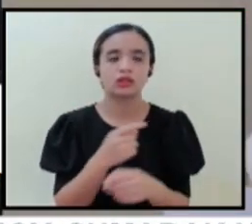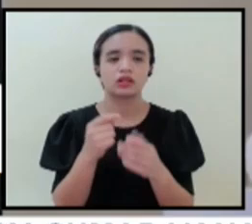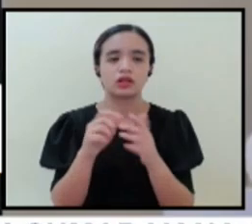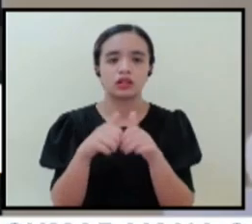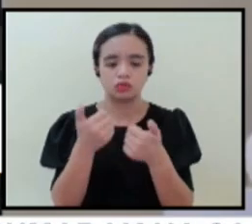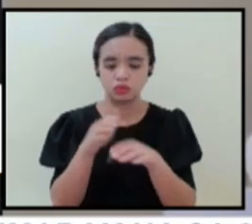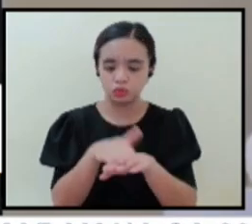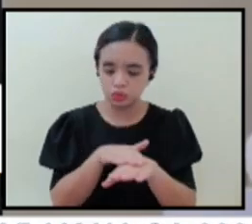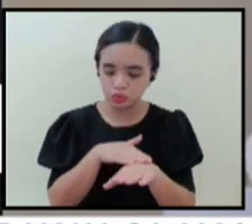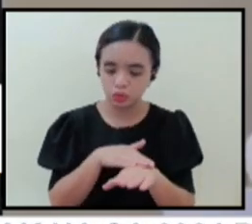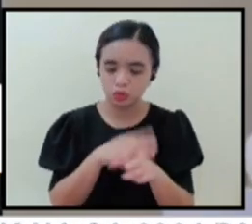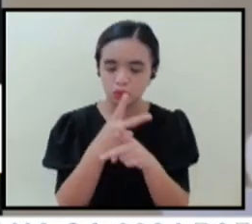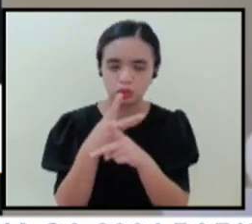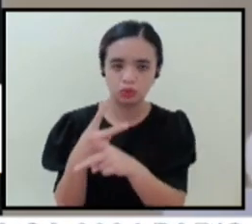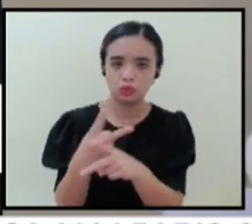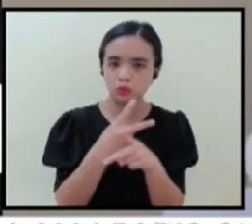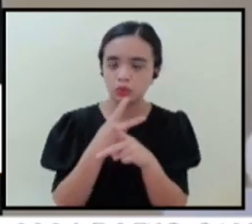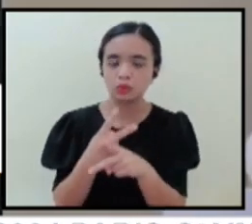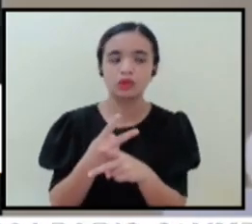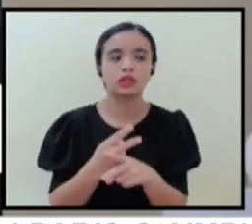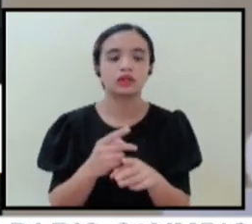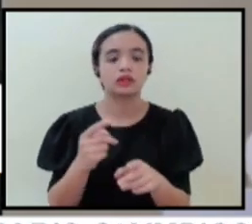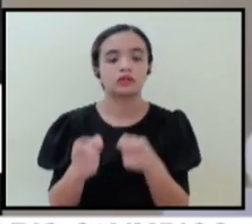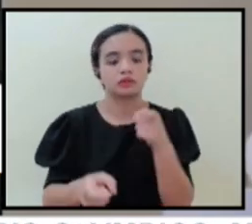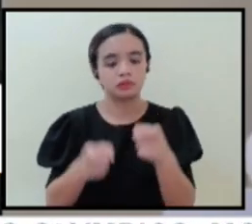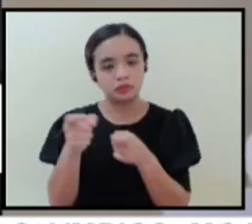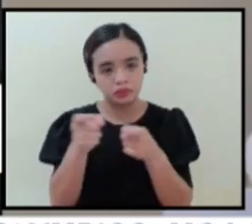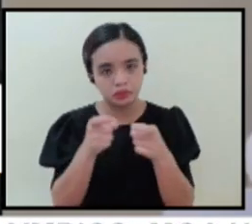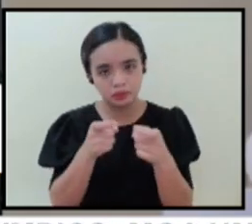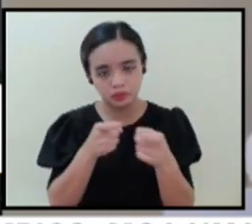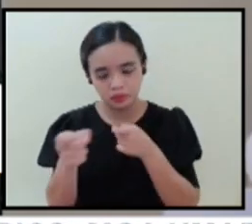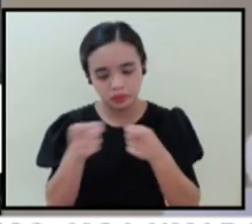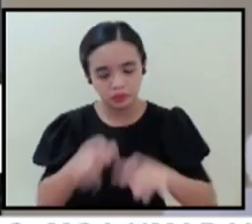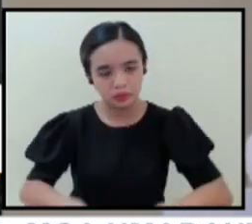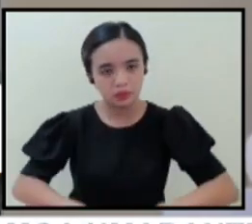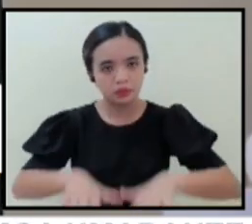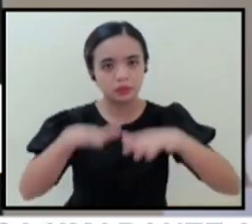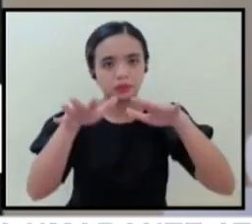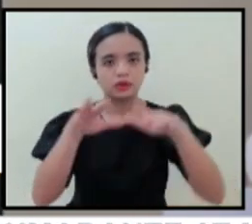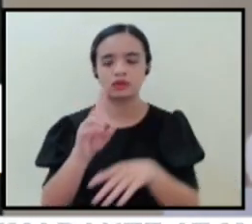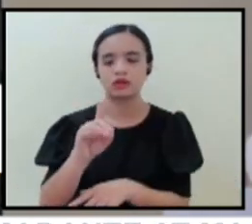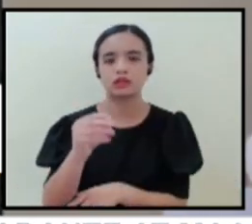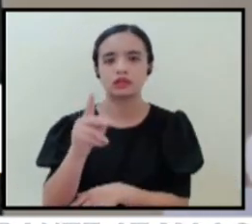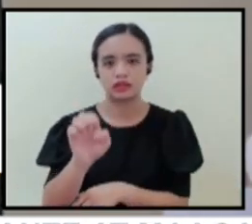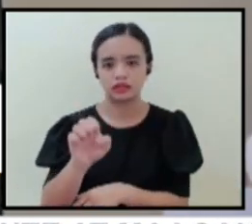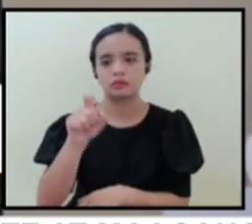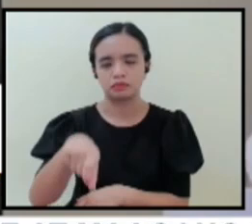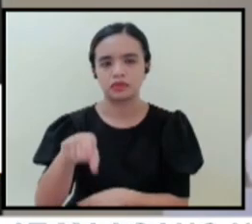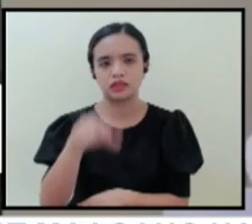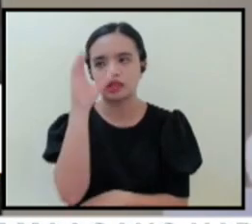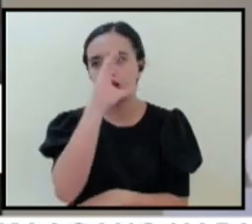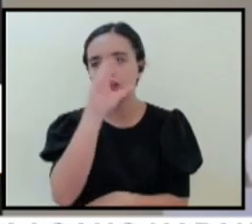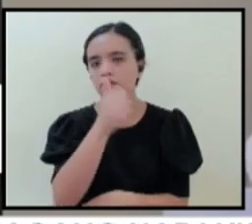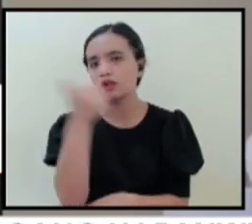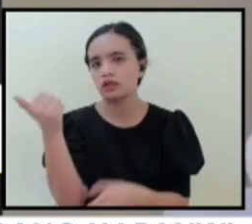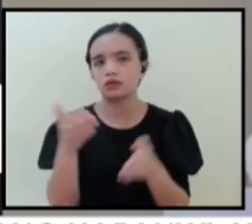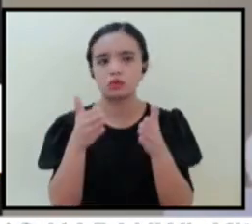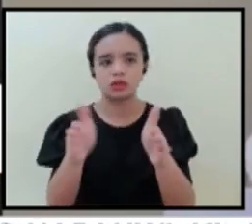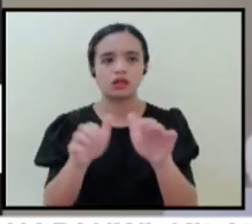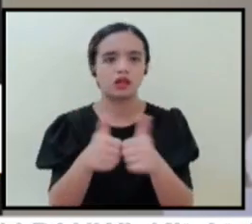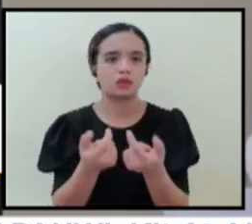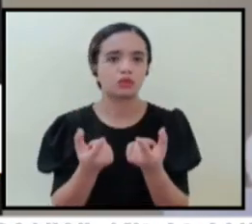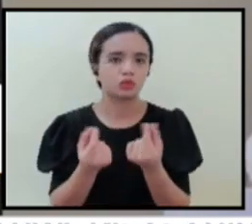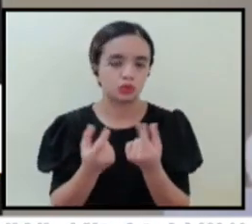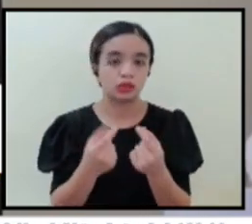mga flood control, ng ating mga dike. So we have to find another way to do it. Kaya palagay ko yung